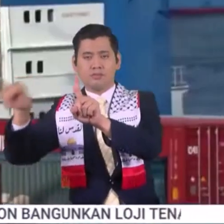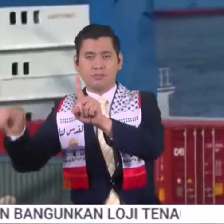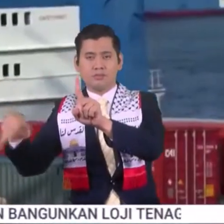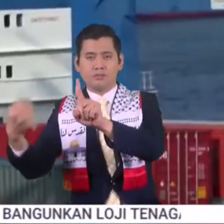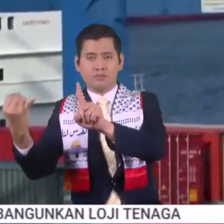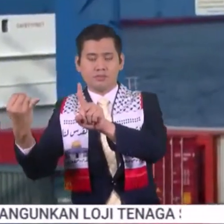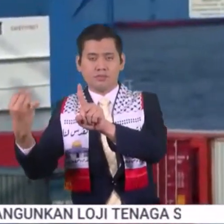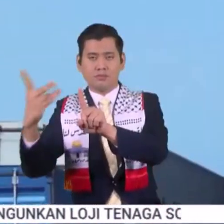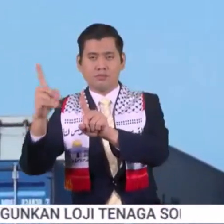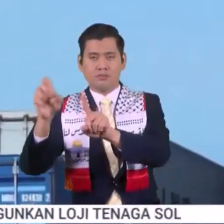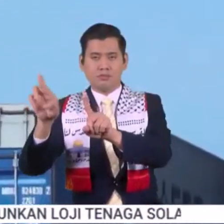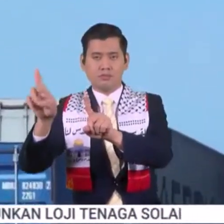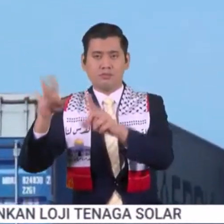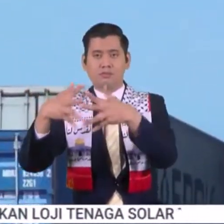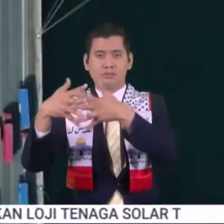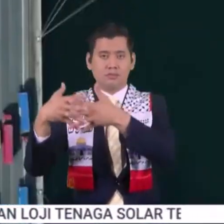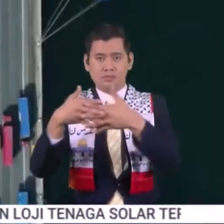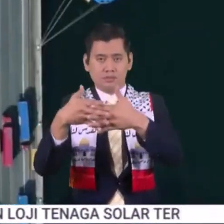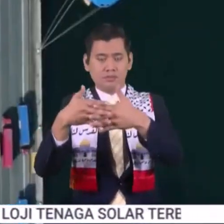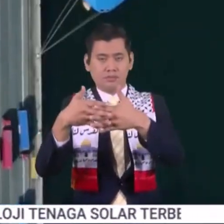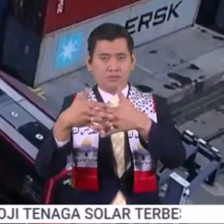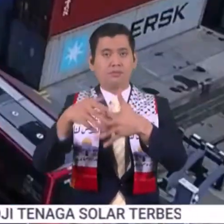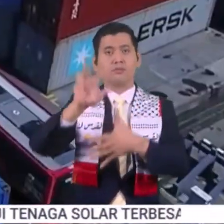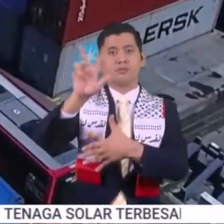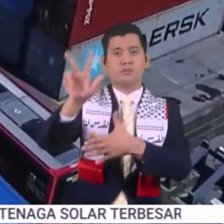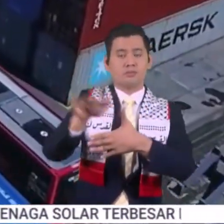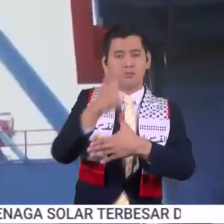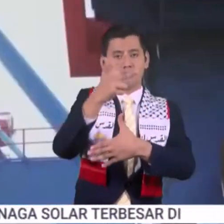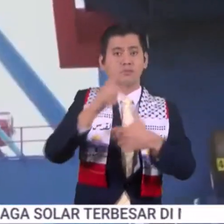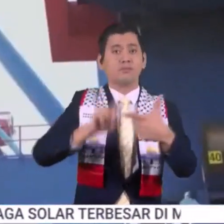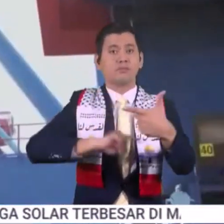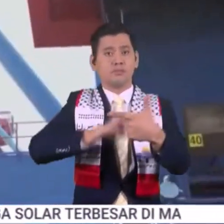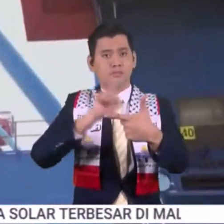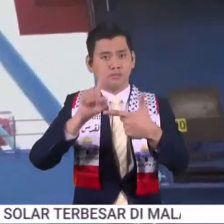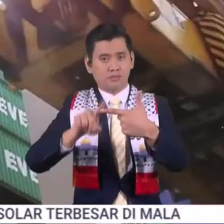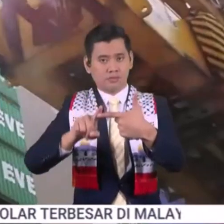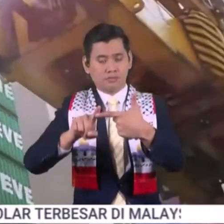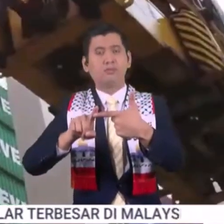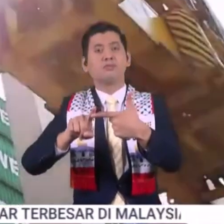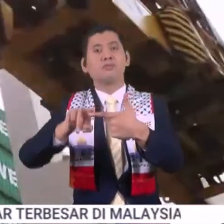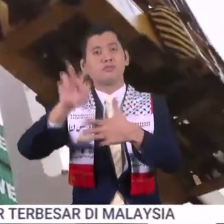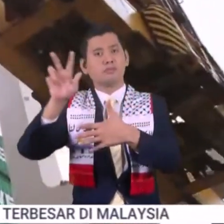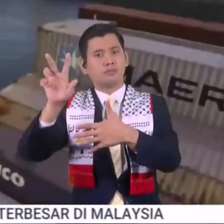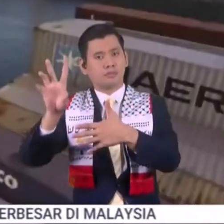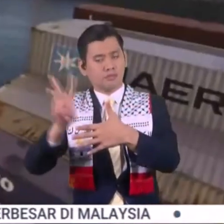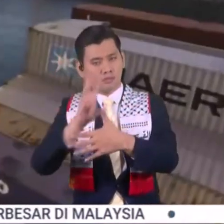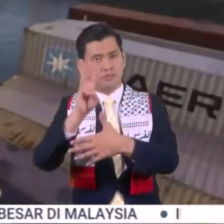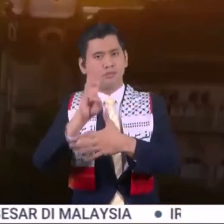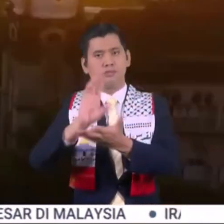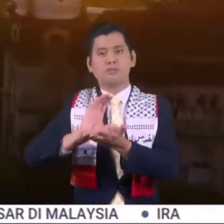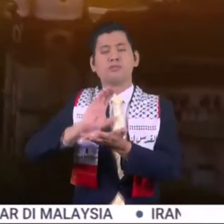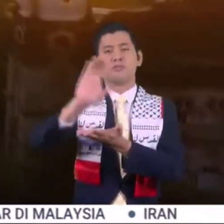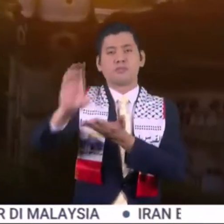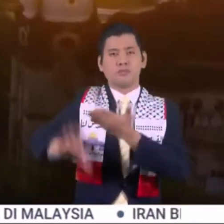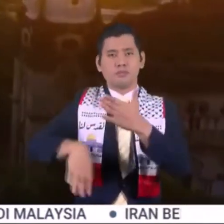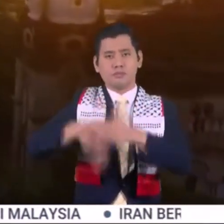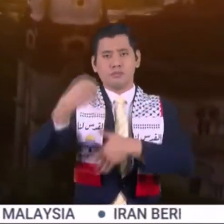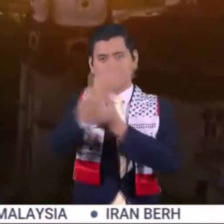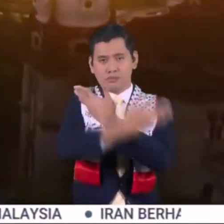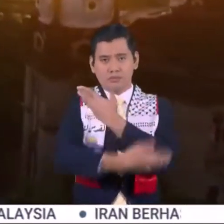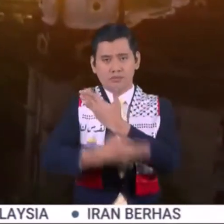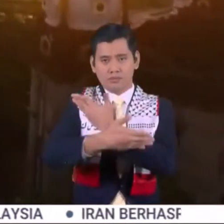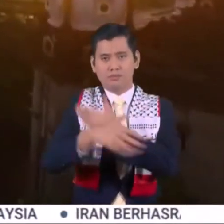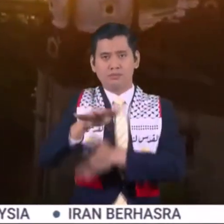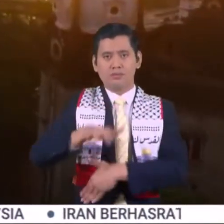Amerika suku pertama tahun ini. Namun pada suku kedua, pelabur asing kembali dengan aliran masuk dana